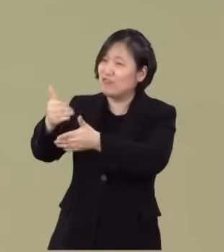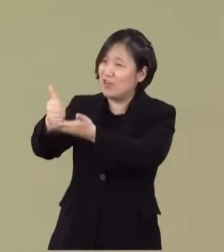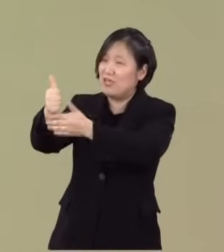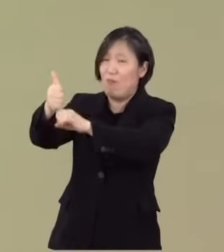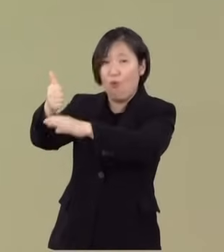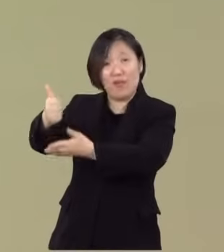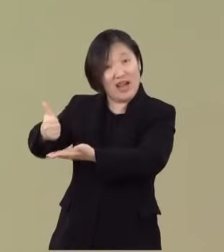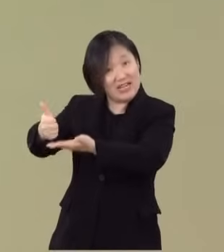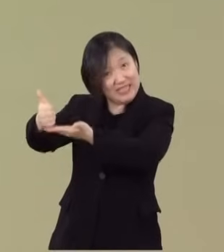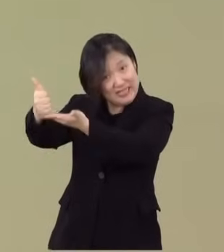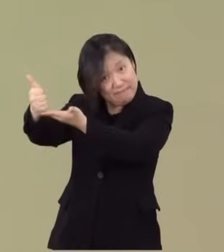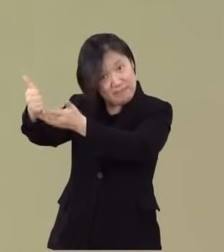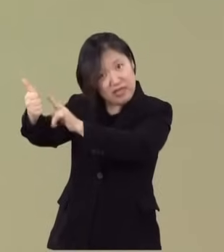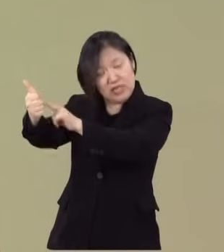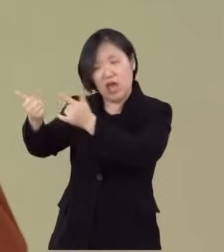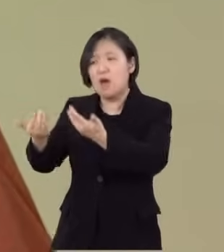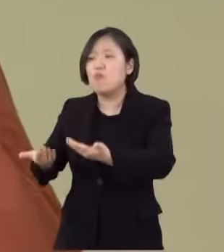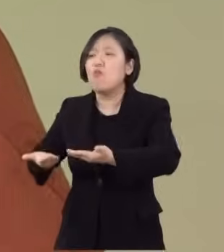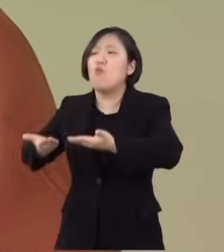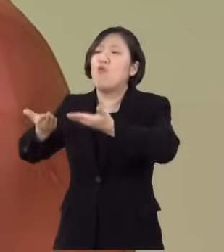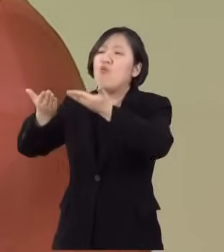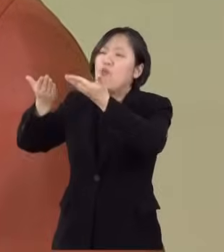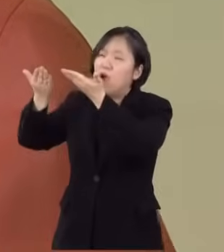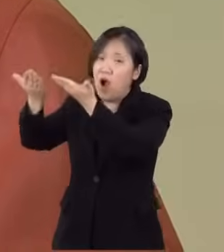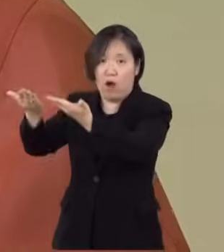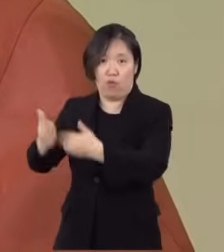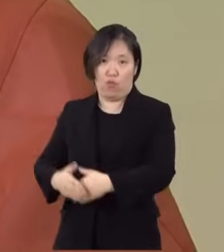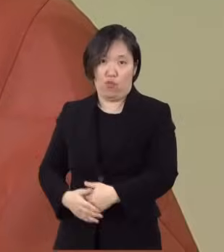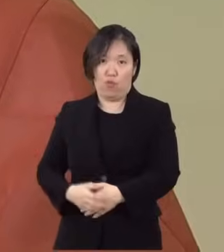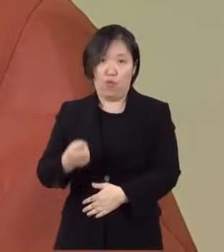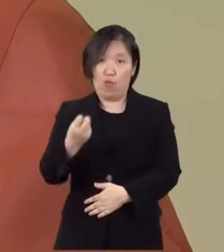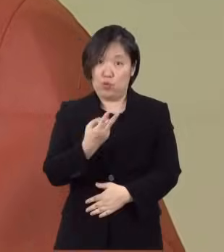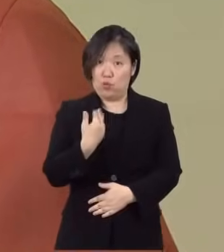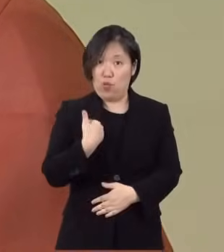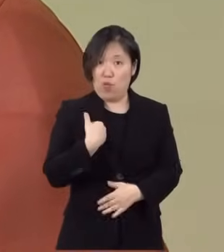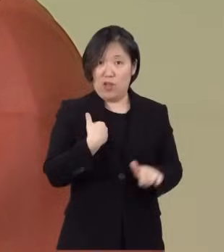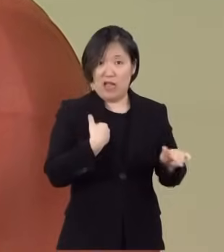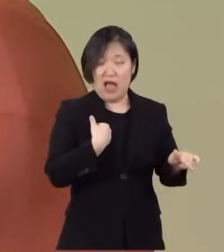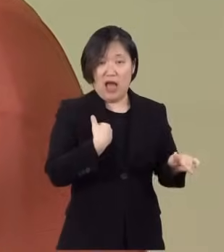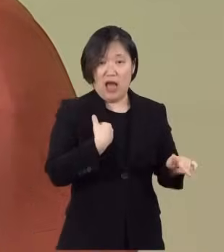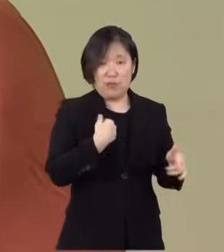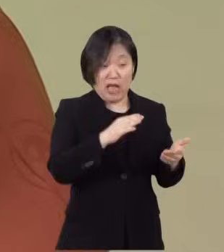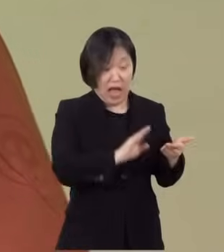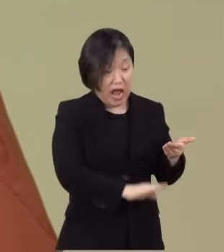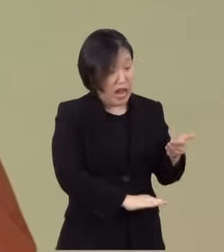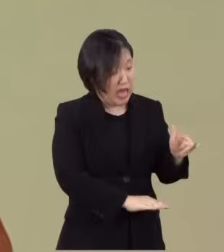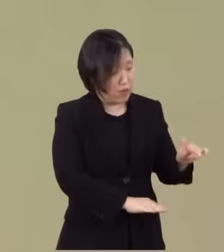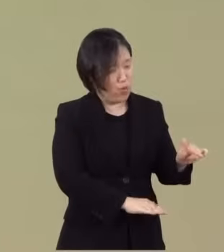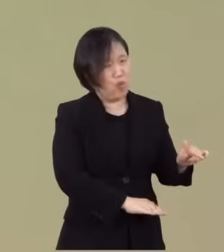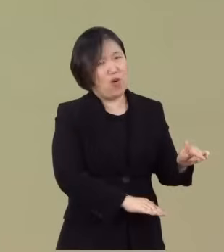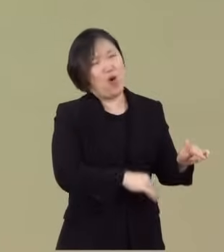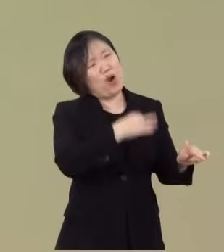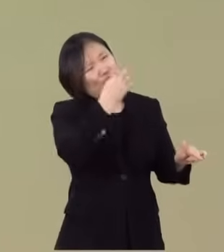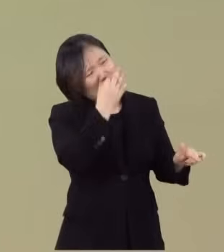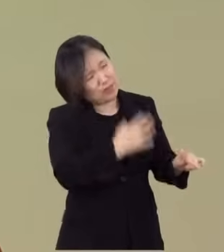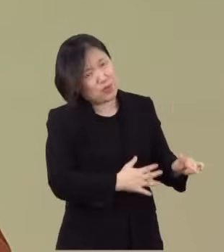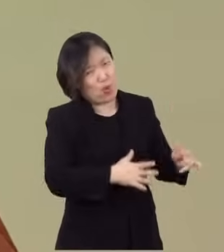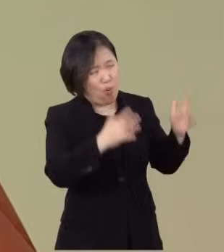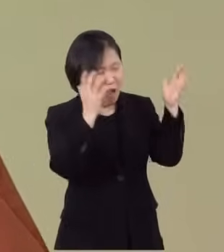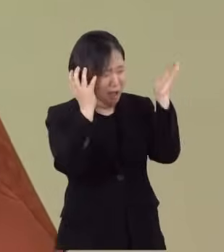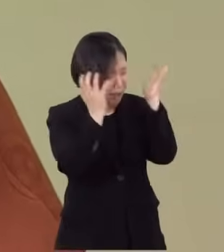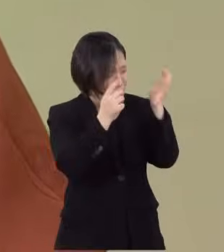님들에게 정성스러운 마음으로 공양을 올리고 또한 아래로는 힘들고